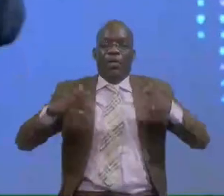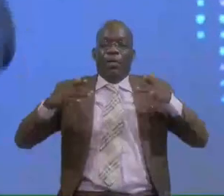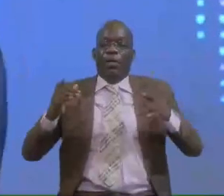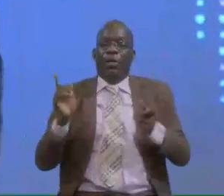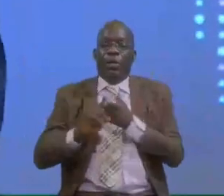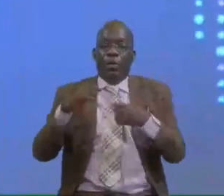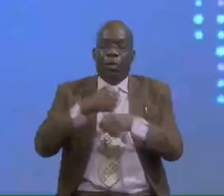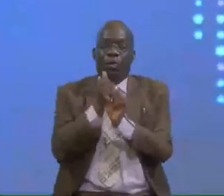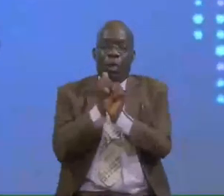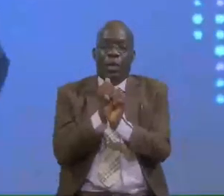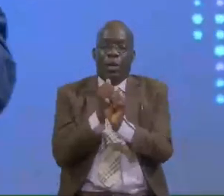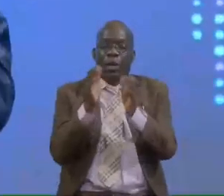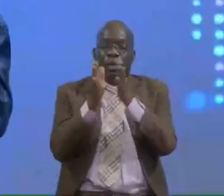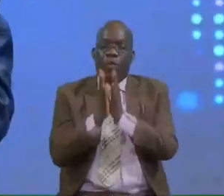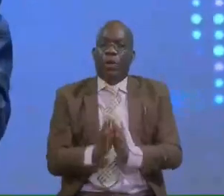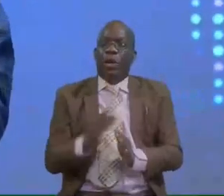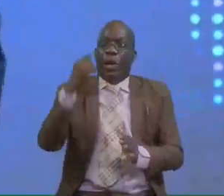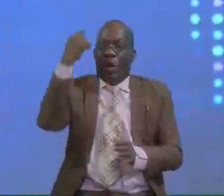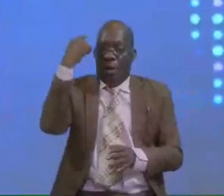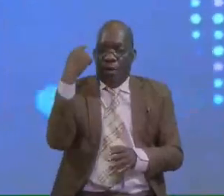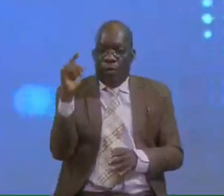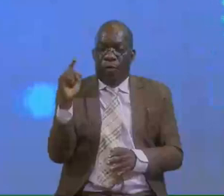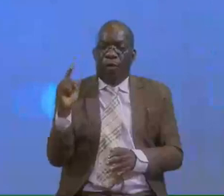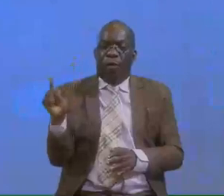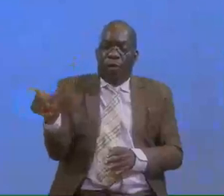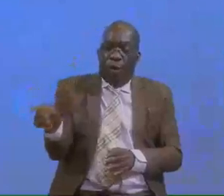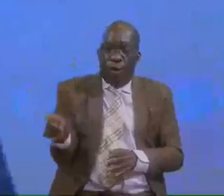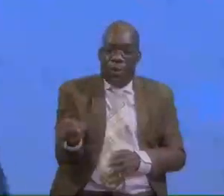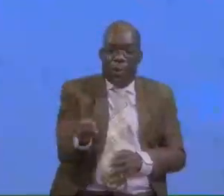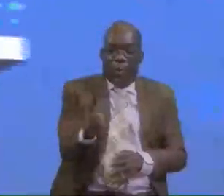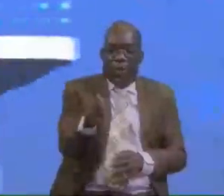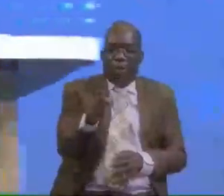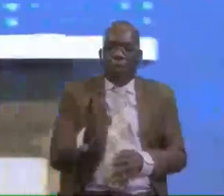Étant toujours vivant, pour intercéder en leur faveur.